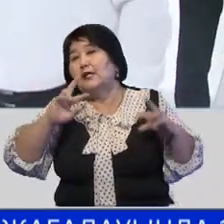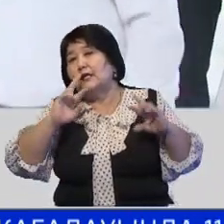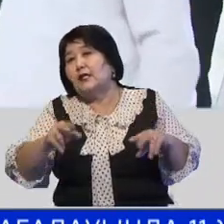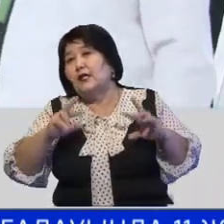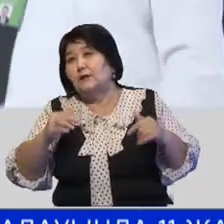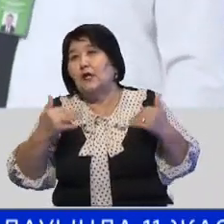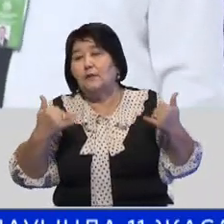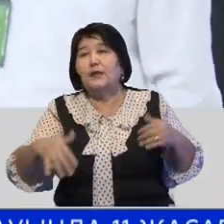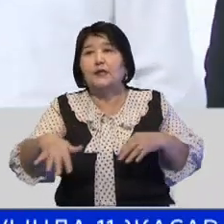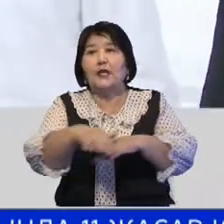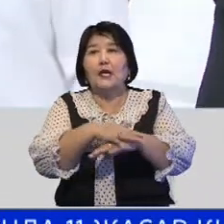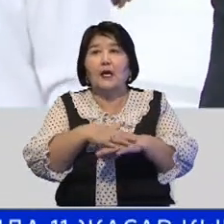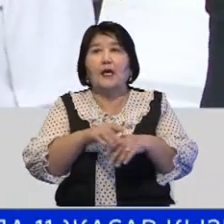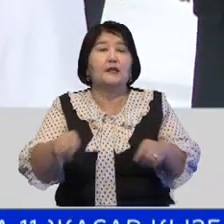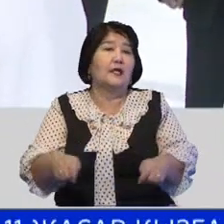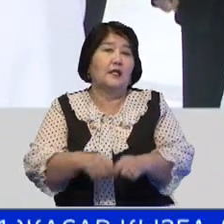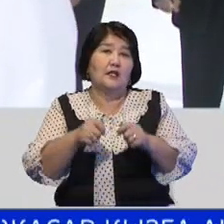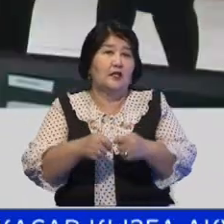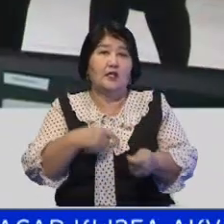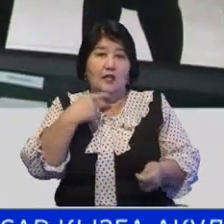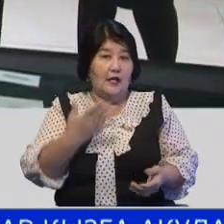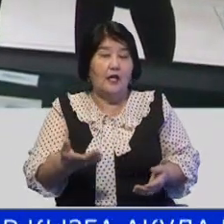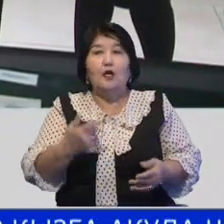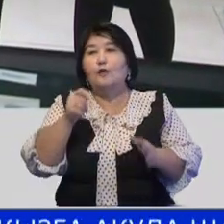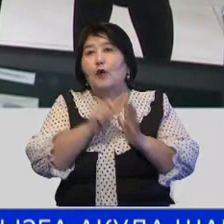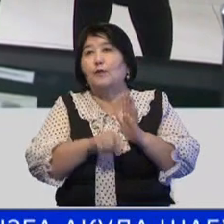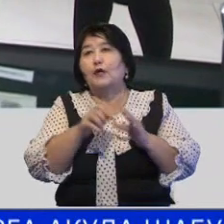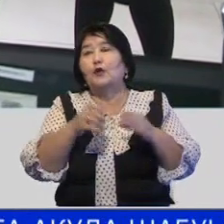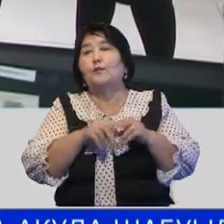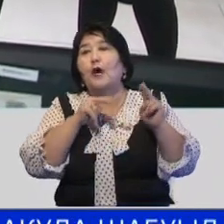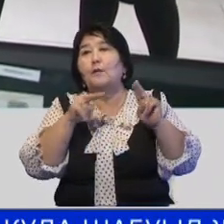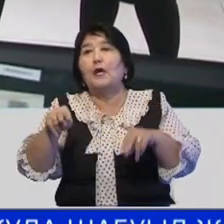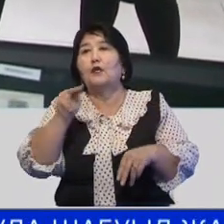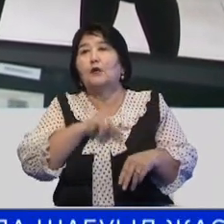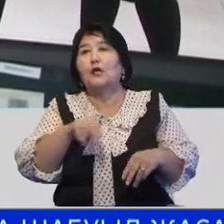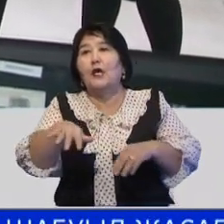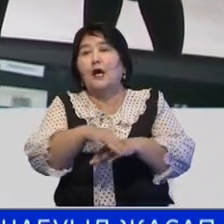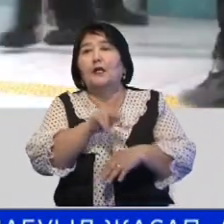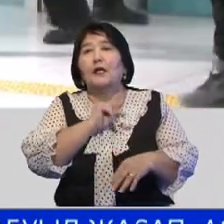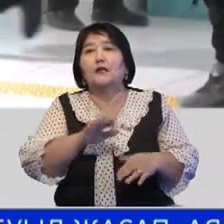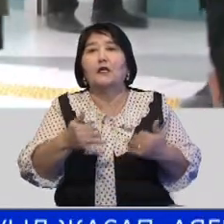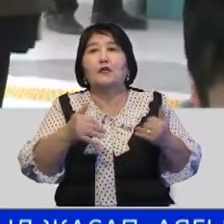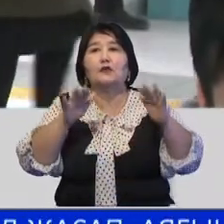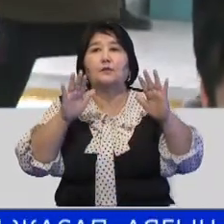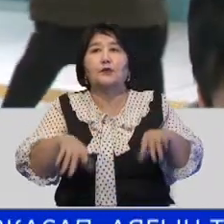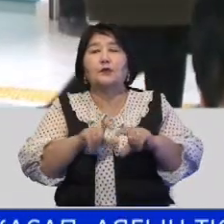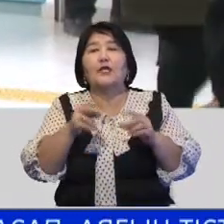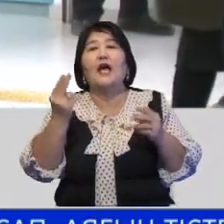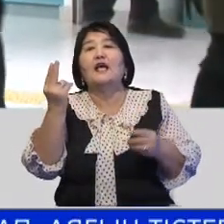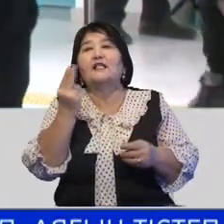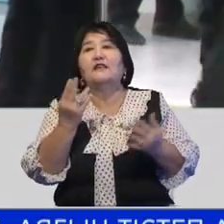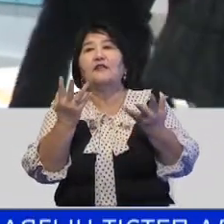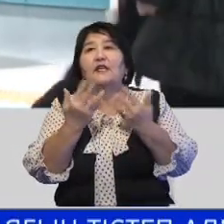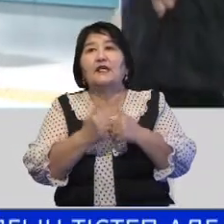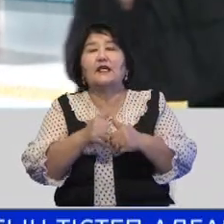кемшіліктер биыл қалыпқа келтірілетіндігін айтты. Мұнан кейін мониторингтік топ бақылау жұмысын халыққа қызмет көрсету орталығының цифрлық